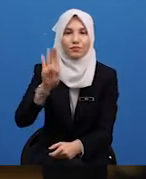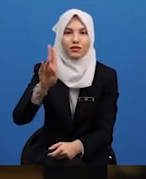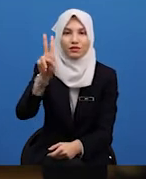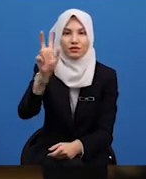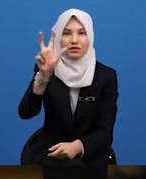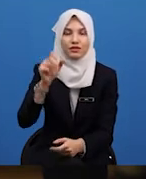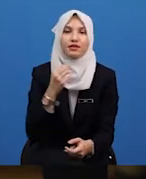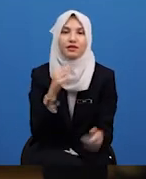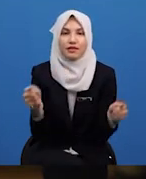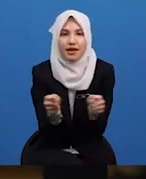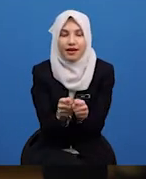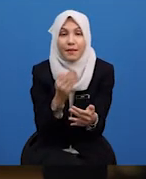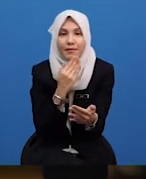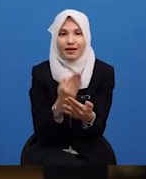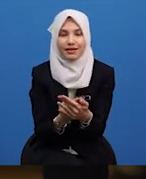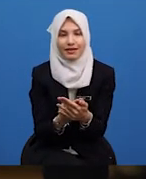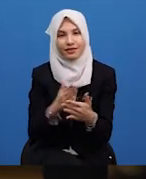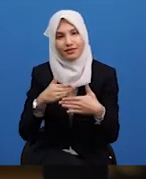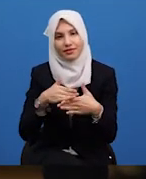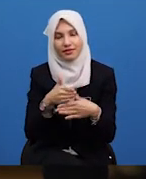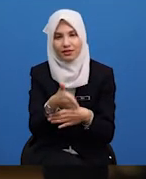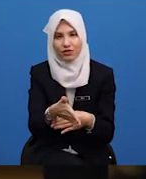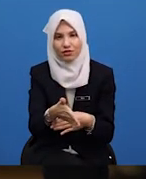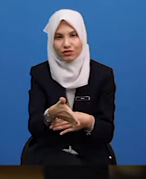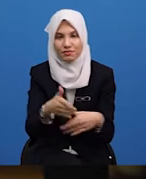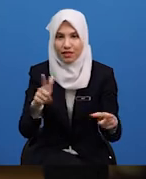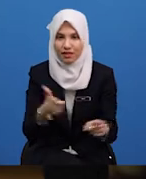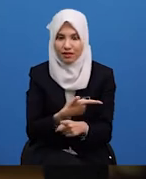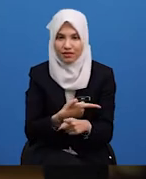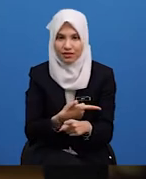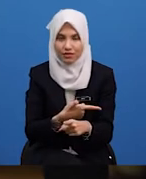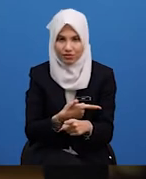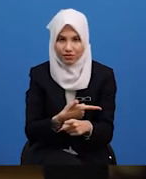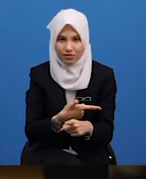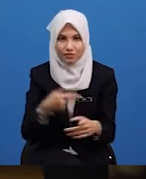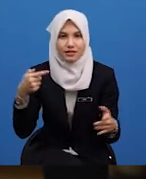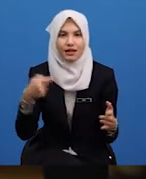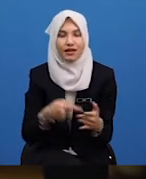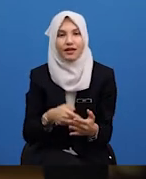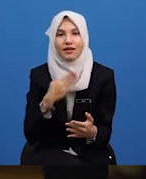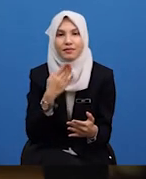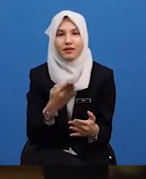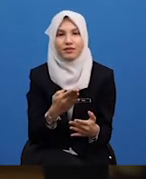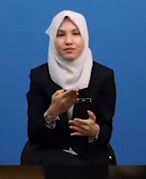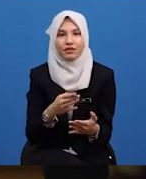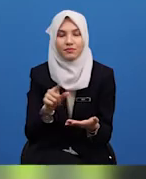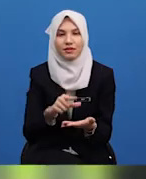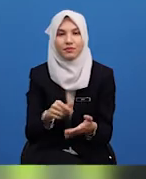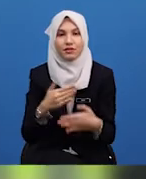ini dengan baik dan terus berlatih supaya dapat memantapkan permainan dan penjarian jari kiri dalam permainan